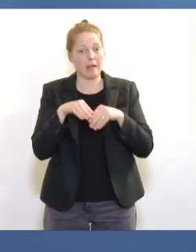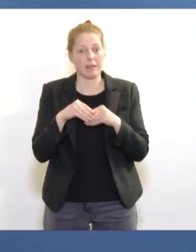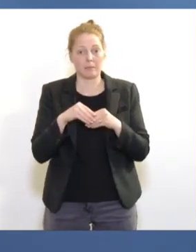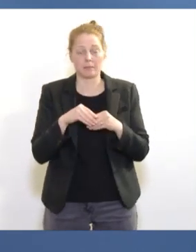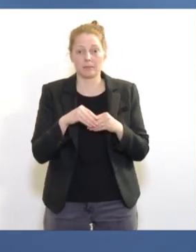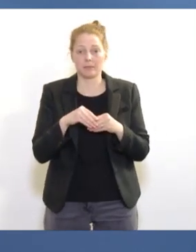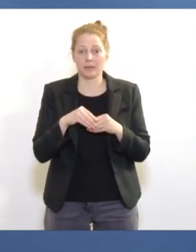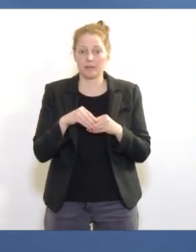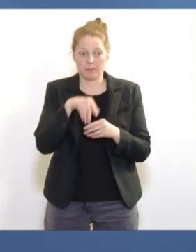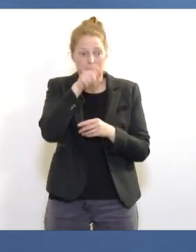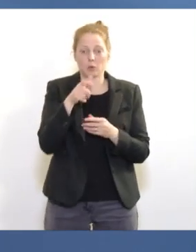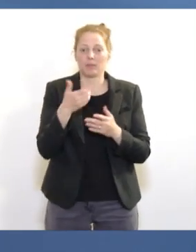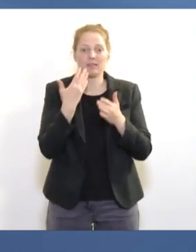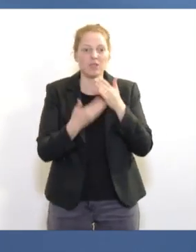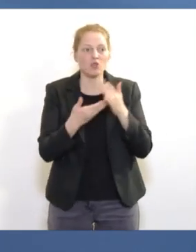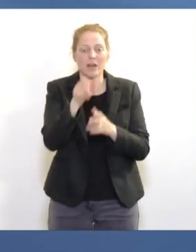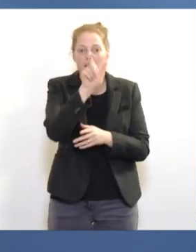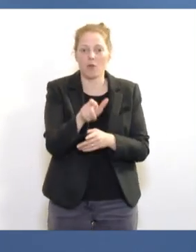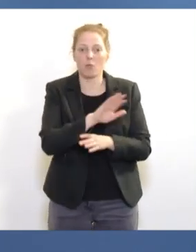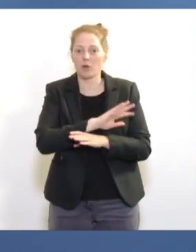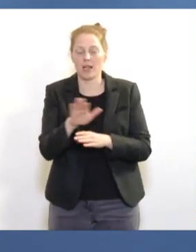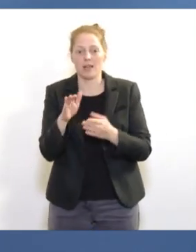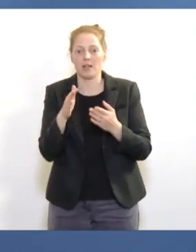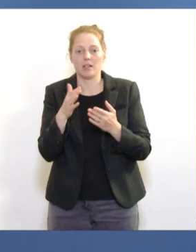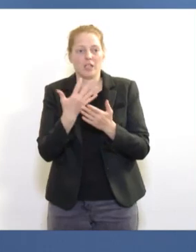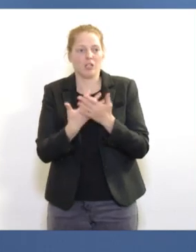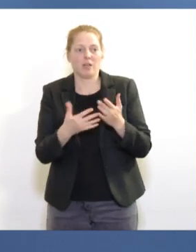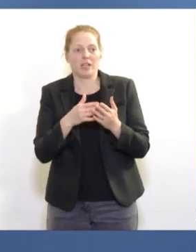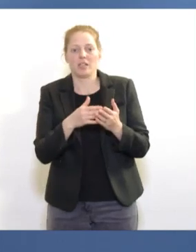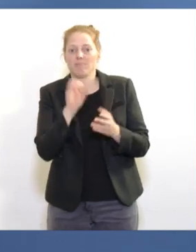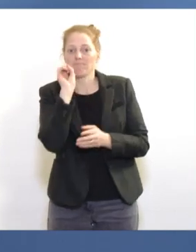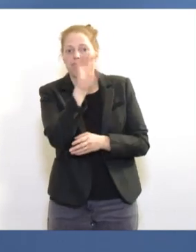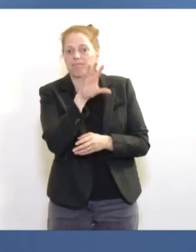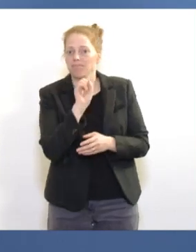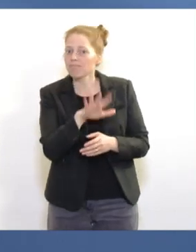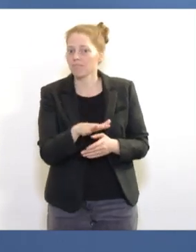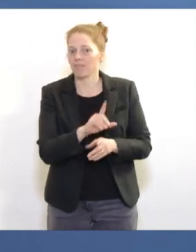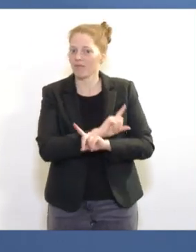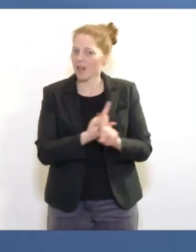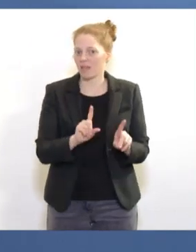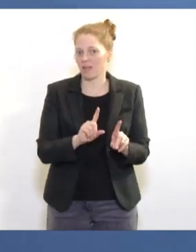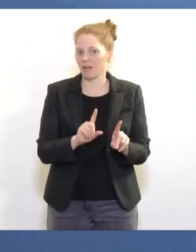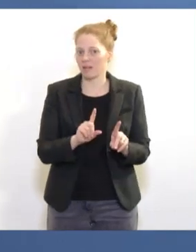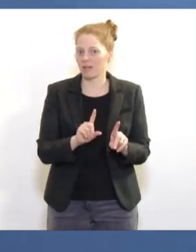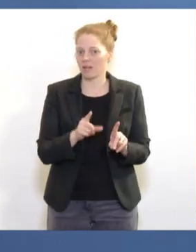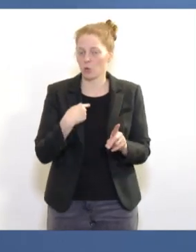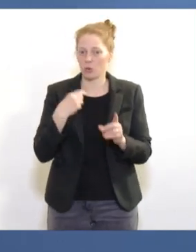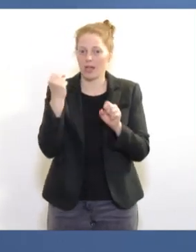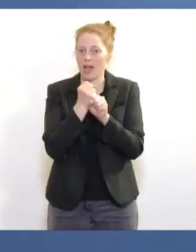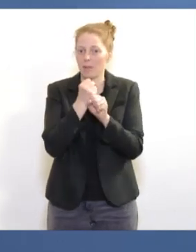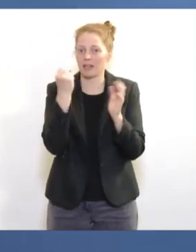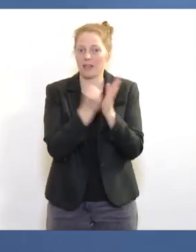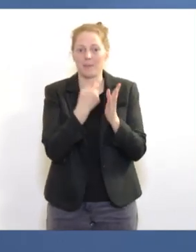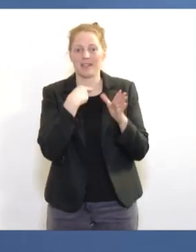Leute vernannt gehen an allen Sprachen, die als Herrgott geschärft wird. Und ich akzeptiere auch nicht mehr, dass das als